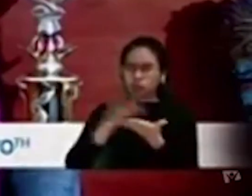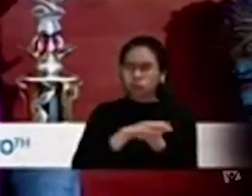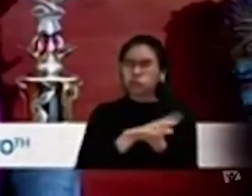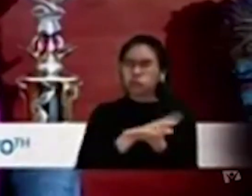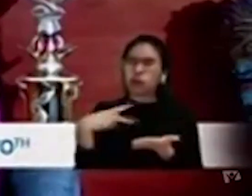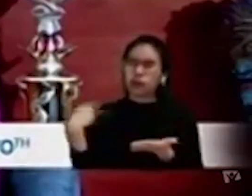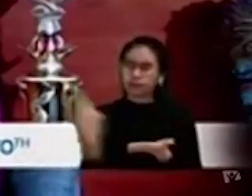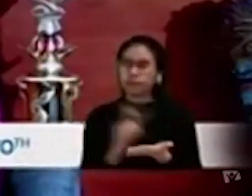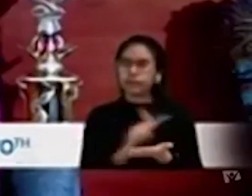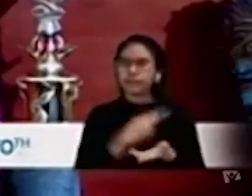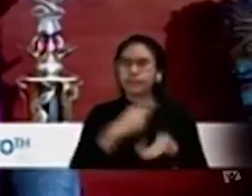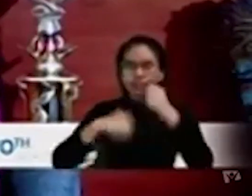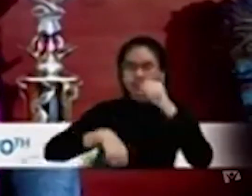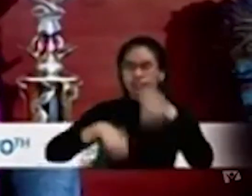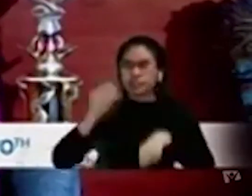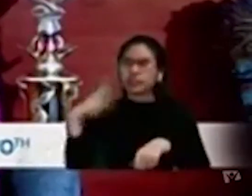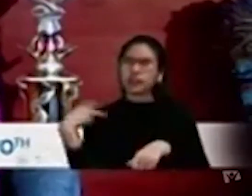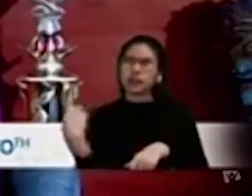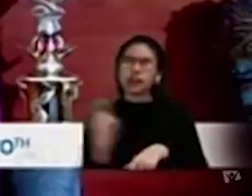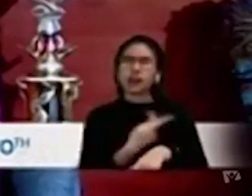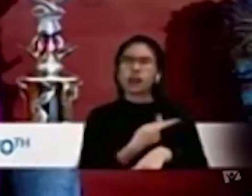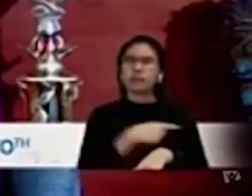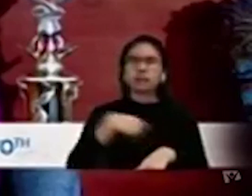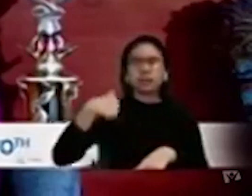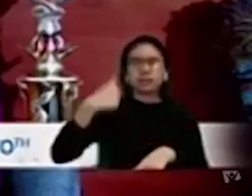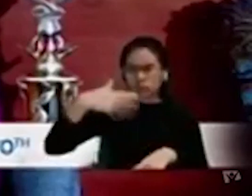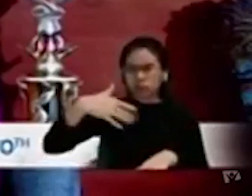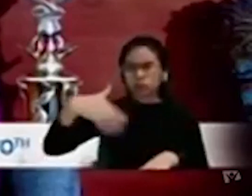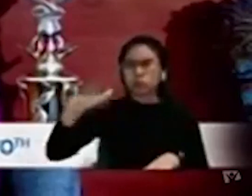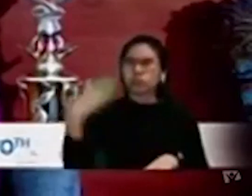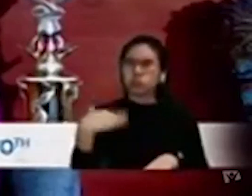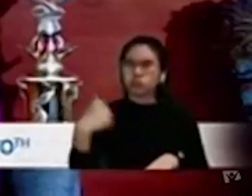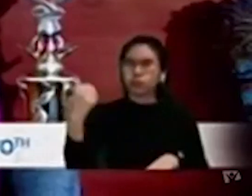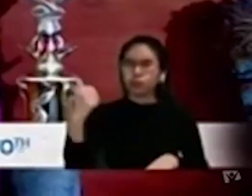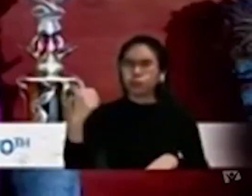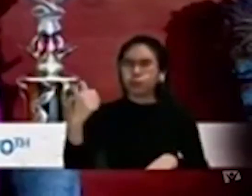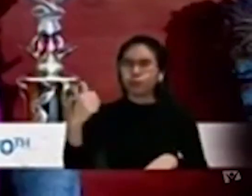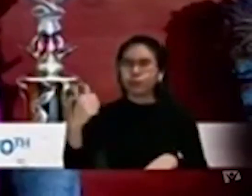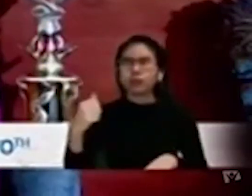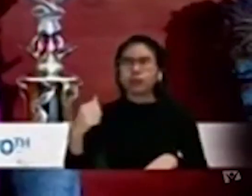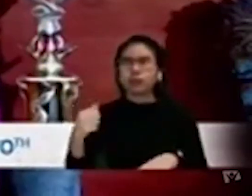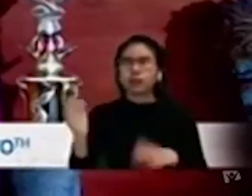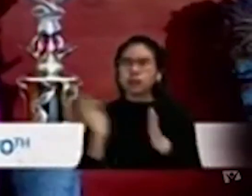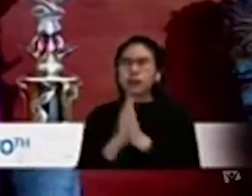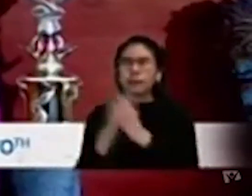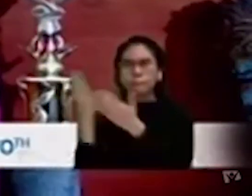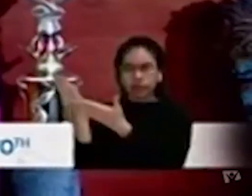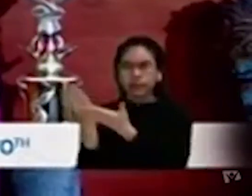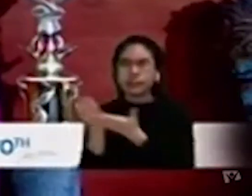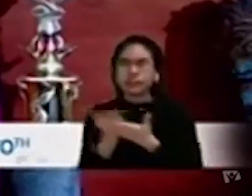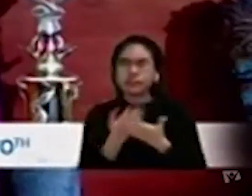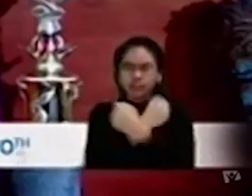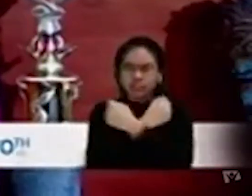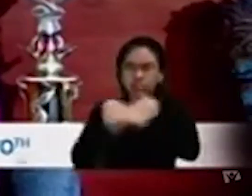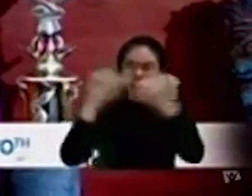kami dapat terus hidup dan menikmati keselamatan-Mu kalau kami mau menjadi